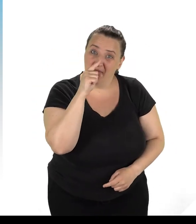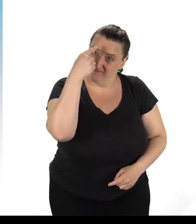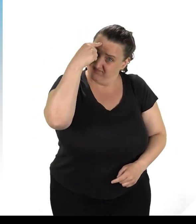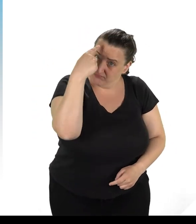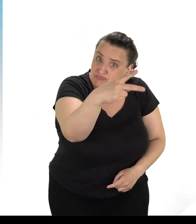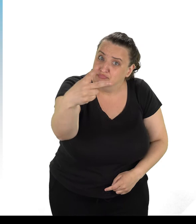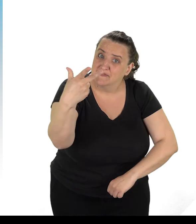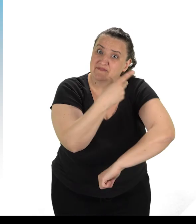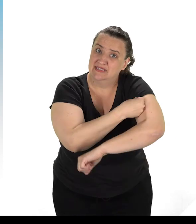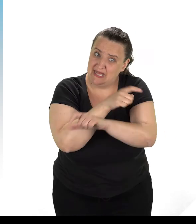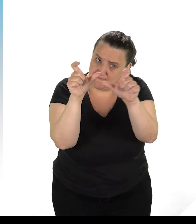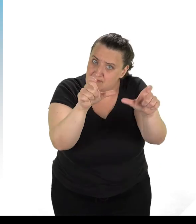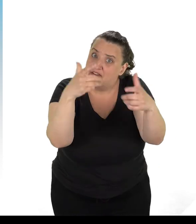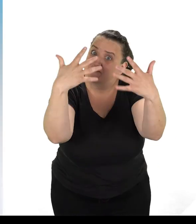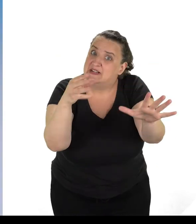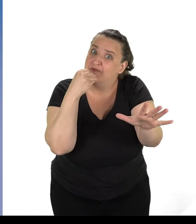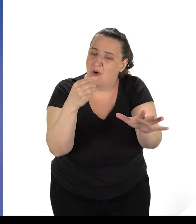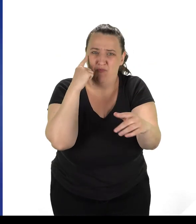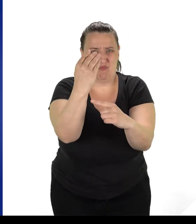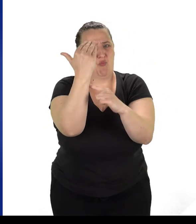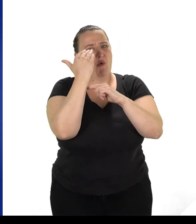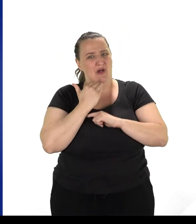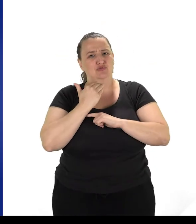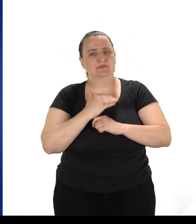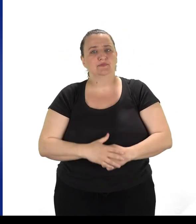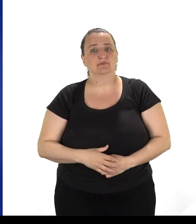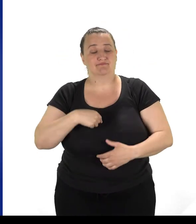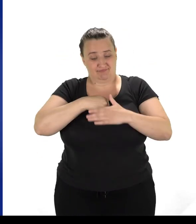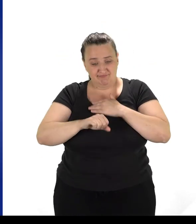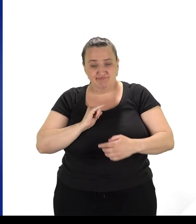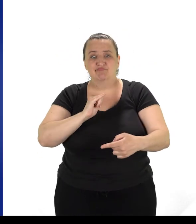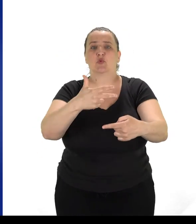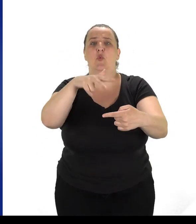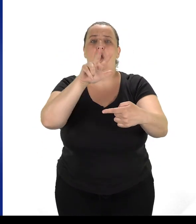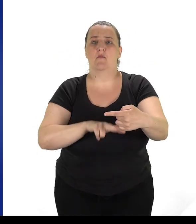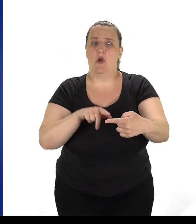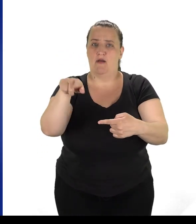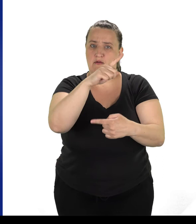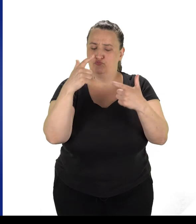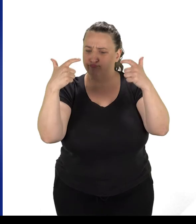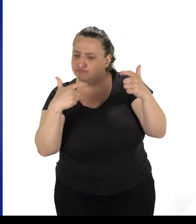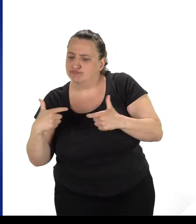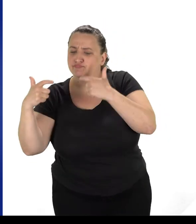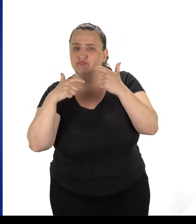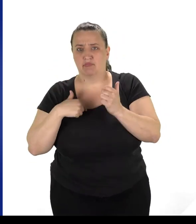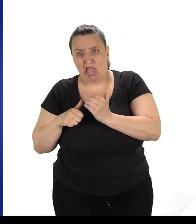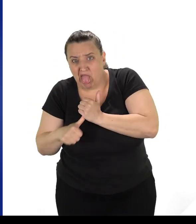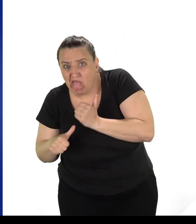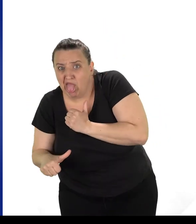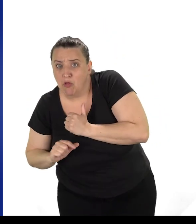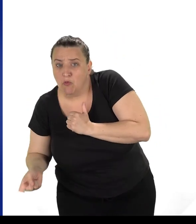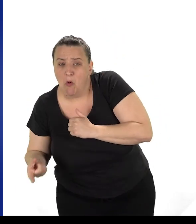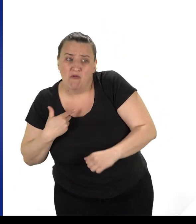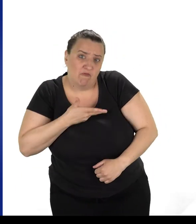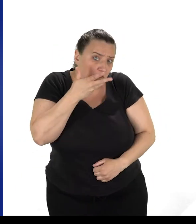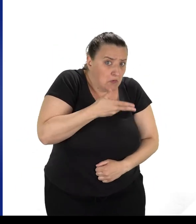pensez à vérifier vos vaccinations pour me protéger. Avant mes 3 mois, faites-moi examiner si j'ai de la diarrhée, si je